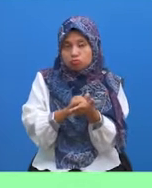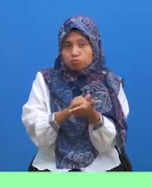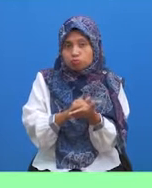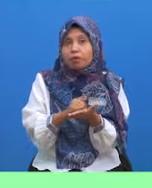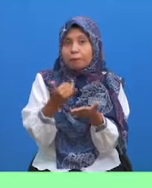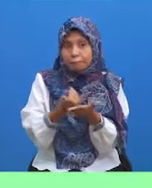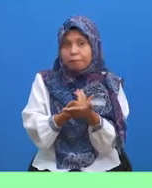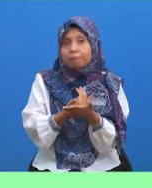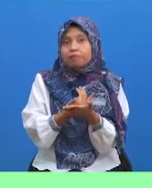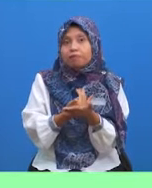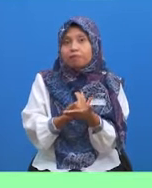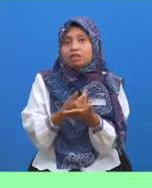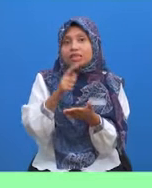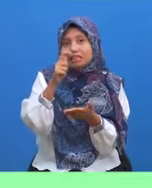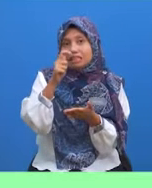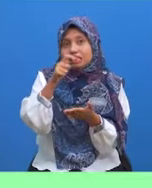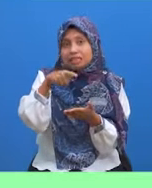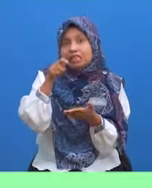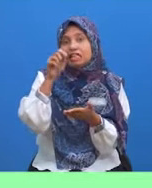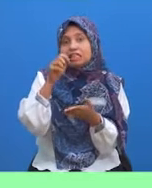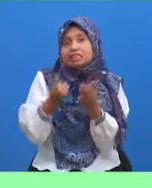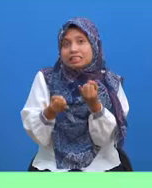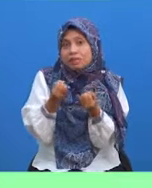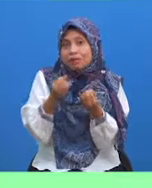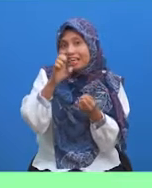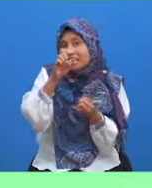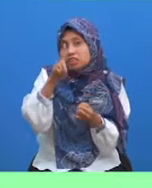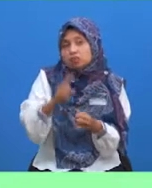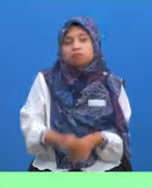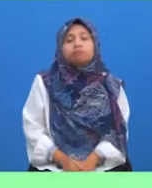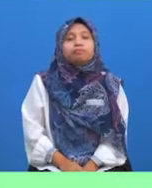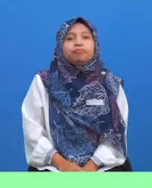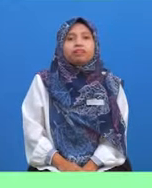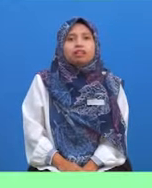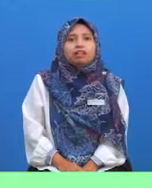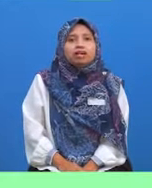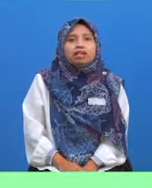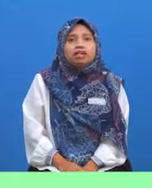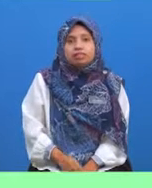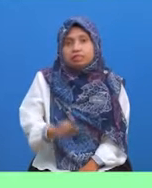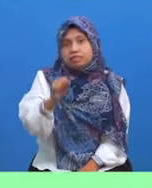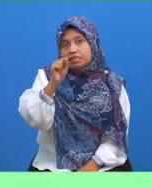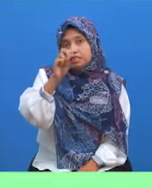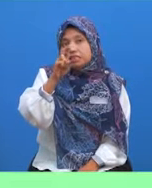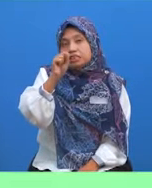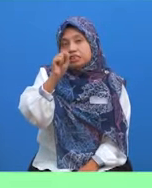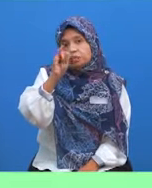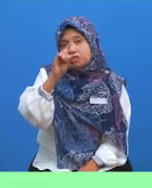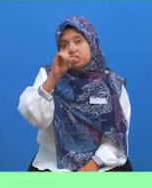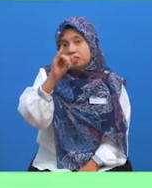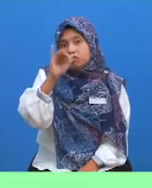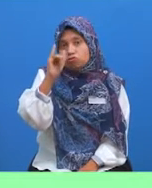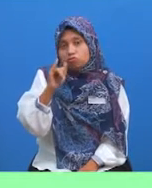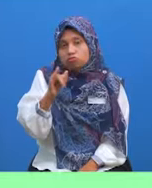dan titik keseimbangan high1 subsidi yang dinikmati oleh pengguna picosong